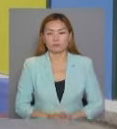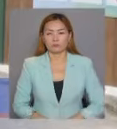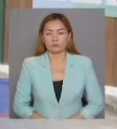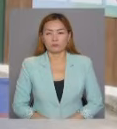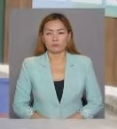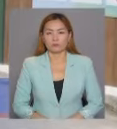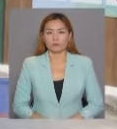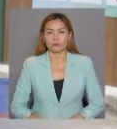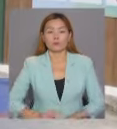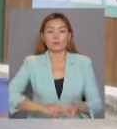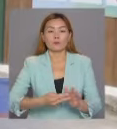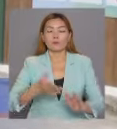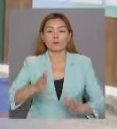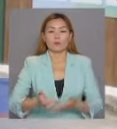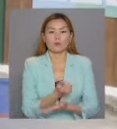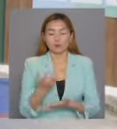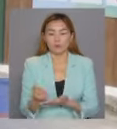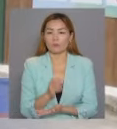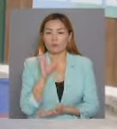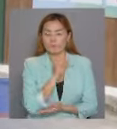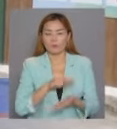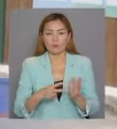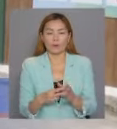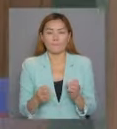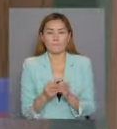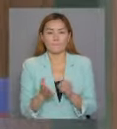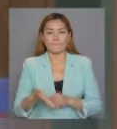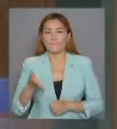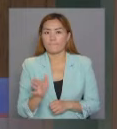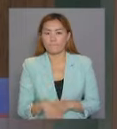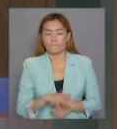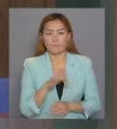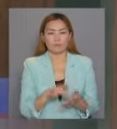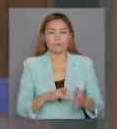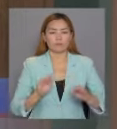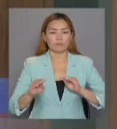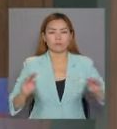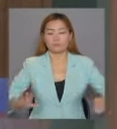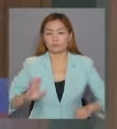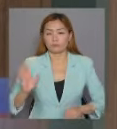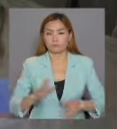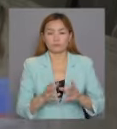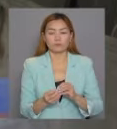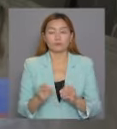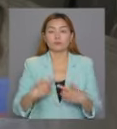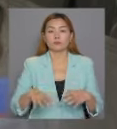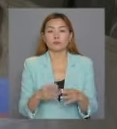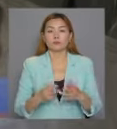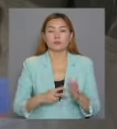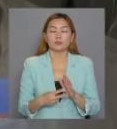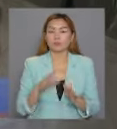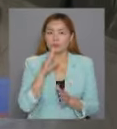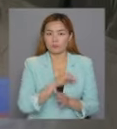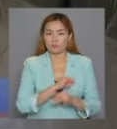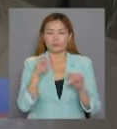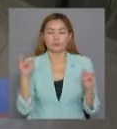соответствующие деньги. Если проект будет успешно реализован, планируется открыть еще 15 таких экопунктов. По словам волонтеров, этот проект